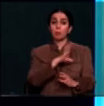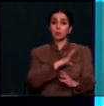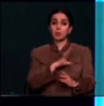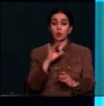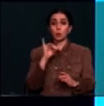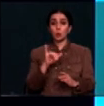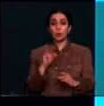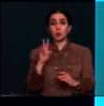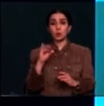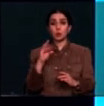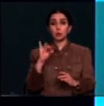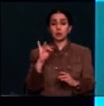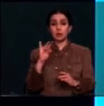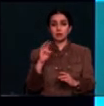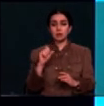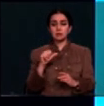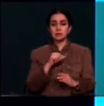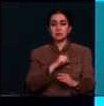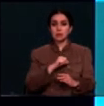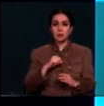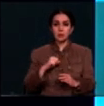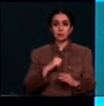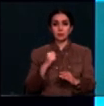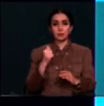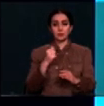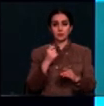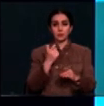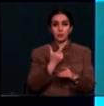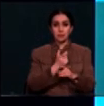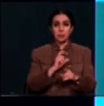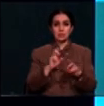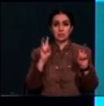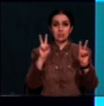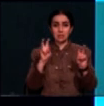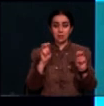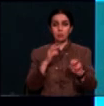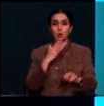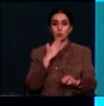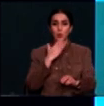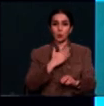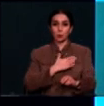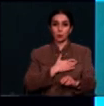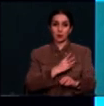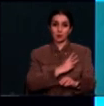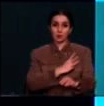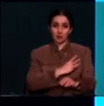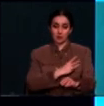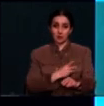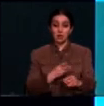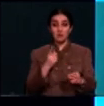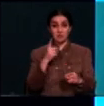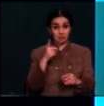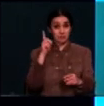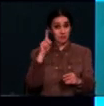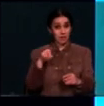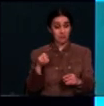Куприна еще одна заветная тема – тема любви. Вы знаете, ребята,